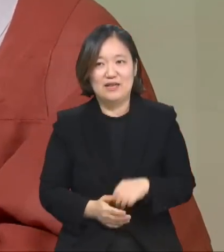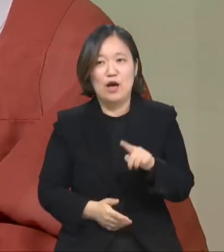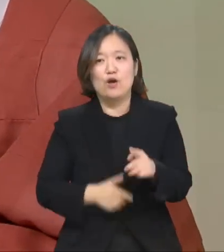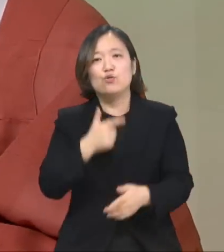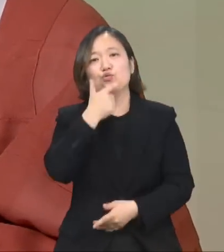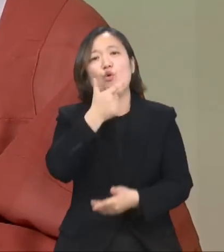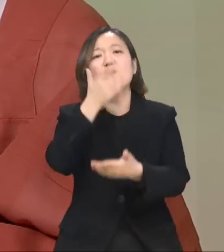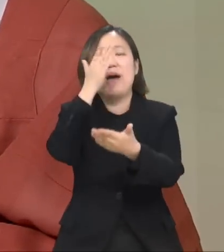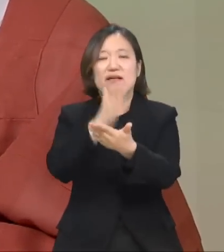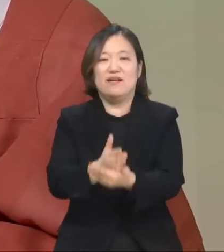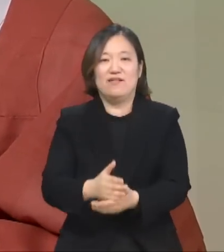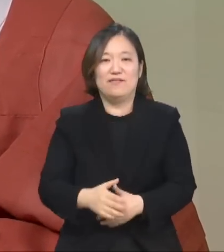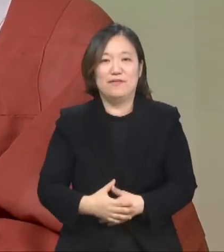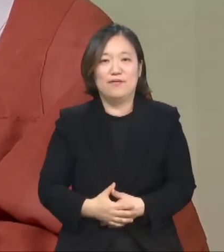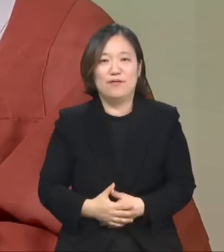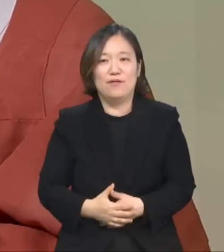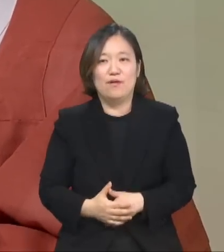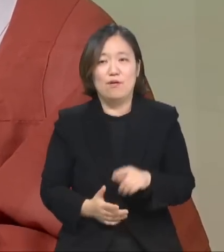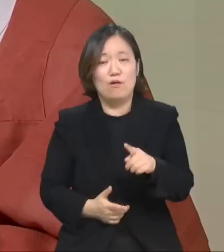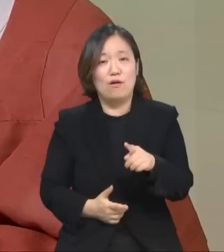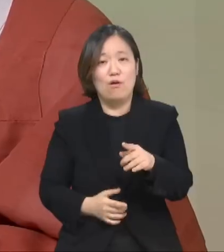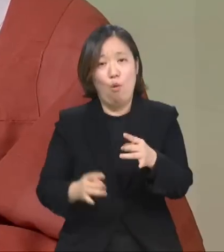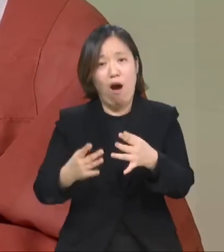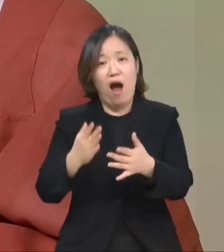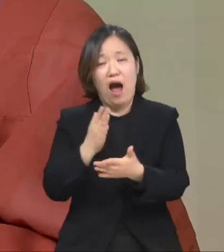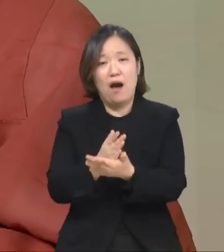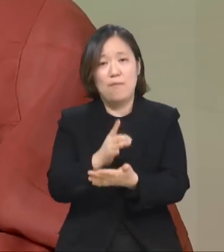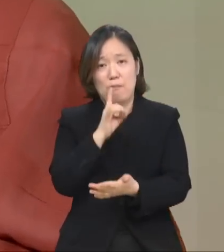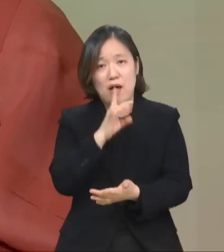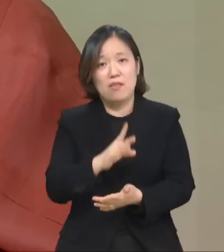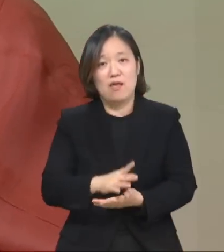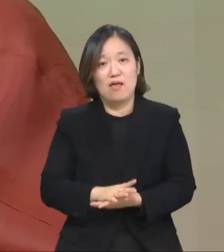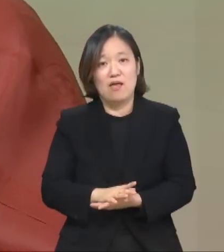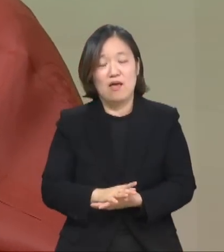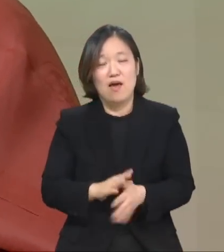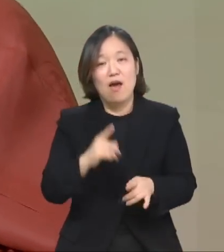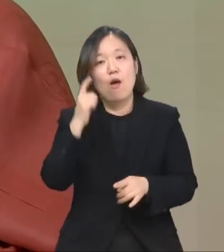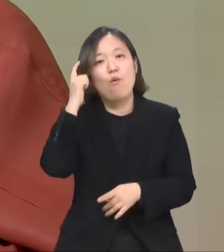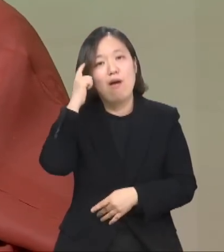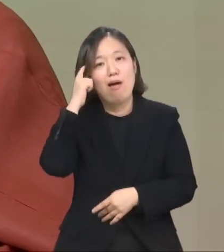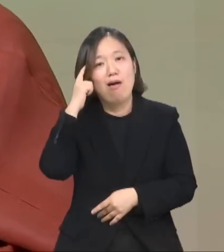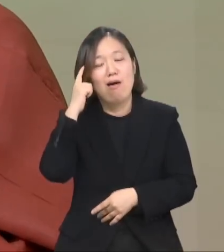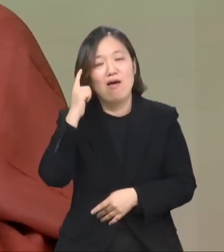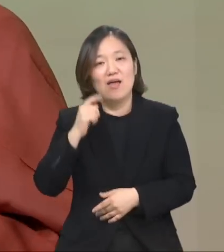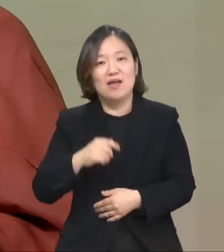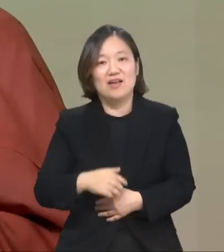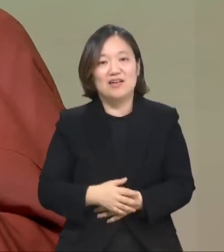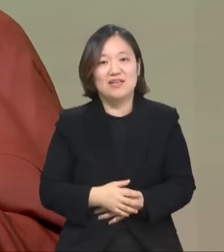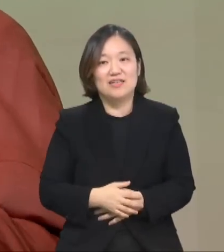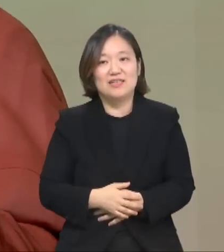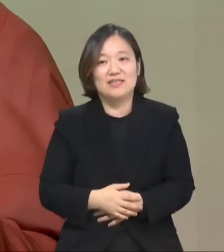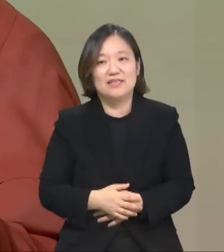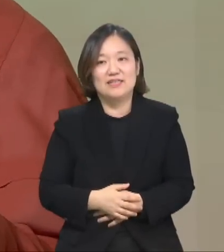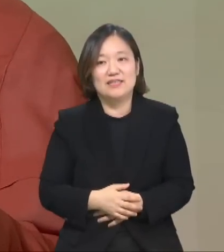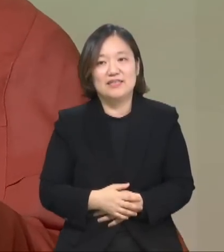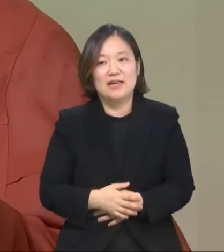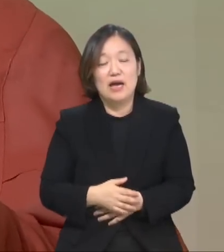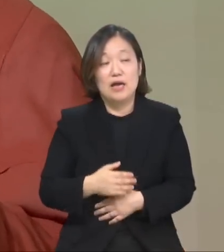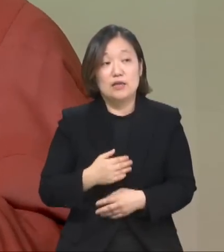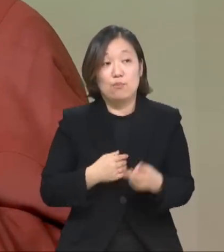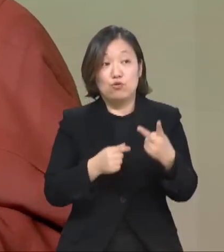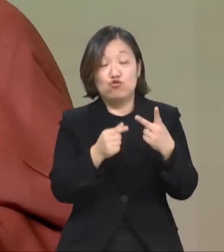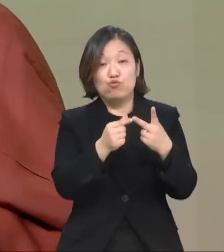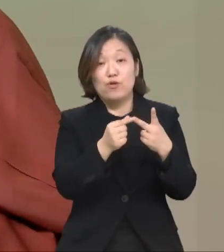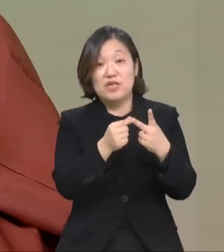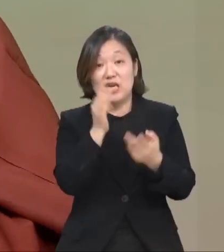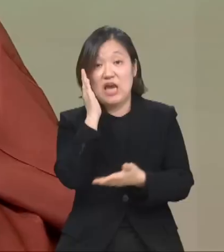속지 말아라 속아서는 안 됩니다 무슨 얘기냐 두 번째 편지에서도